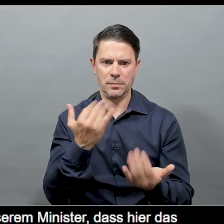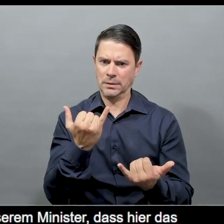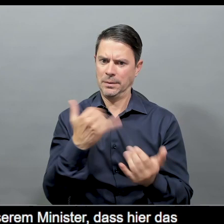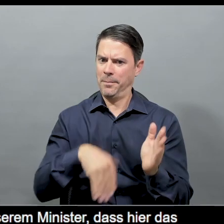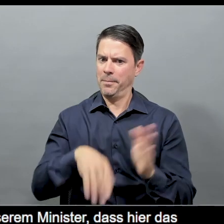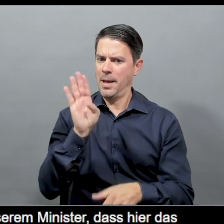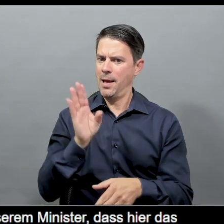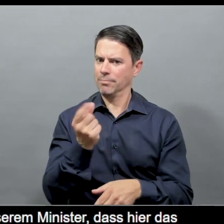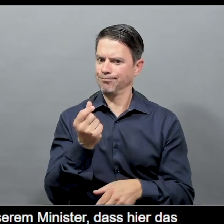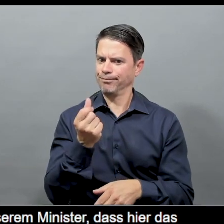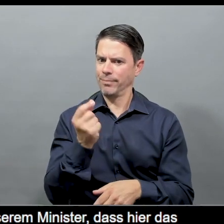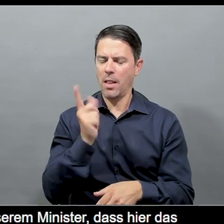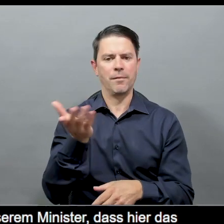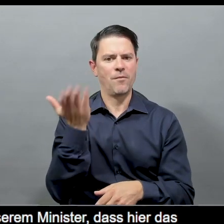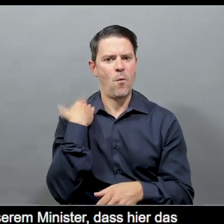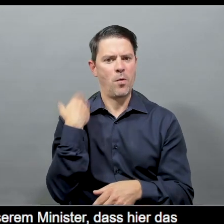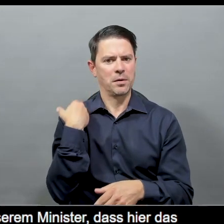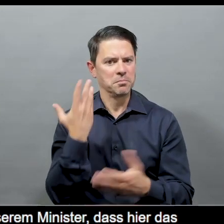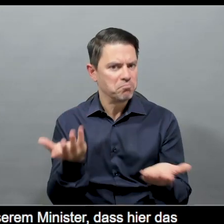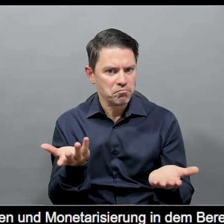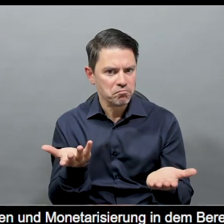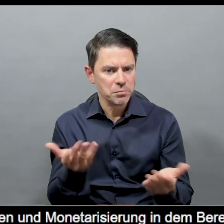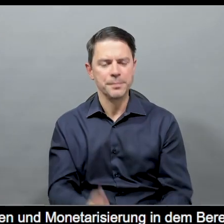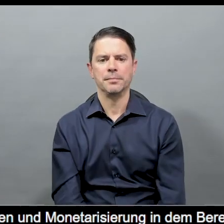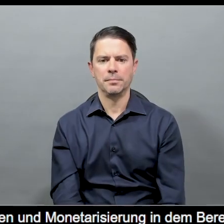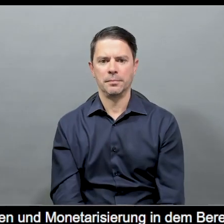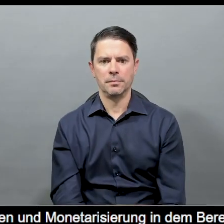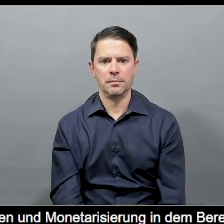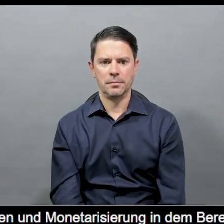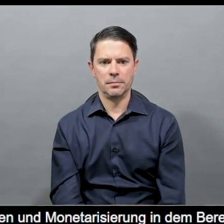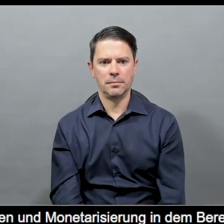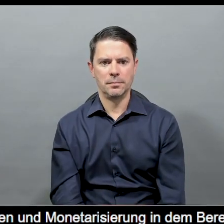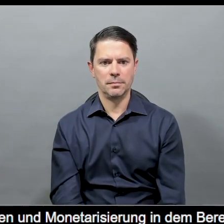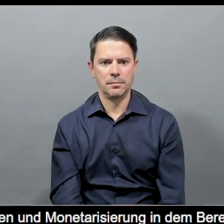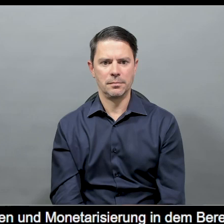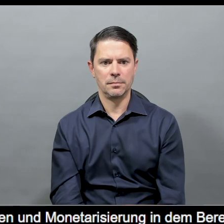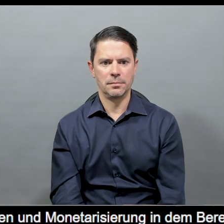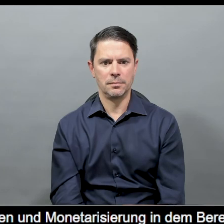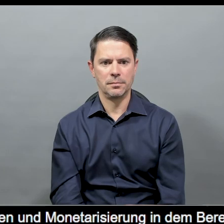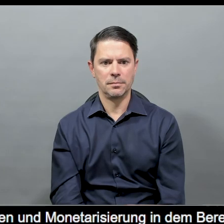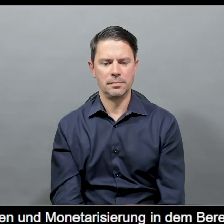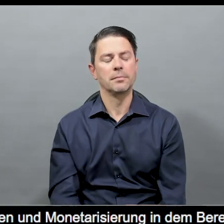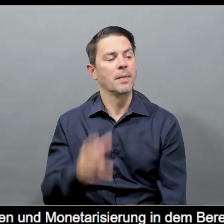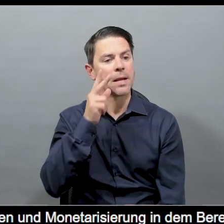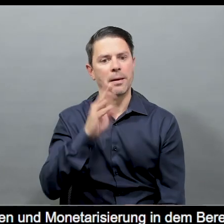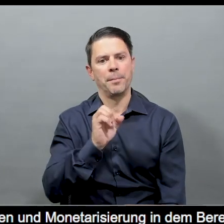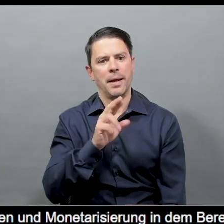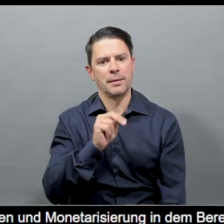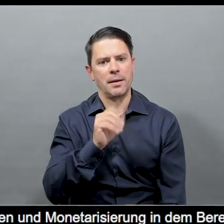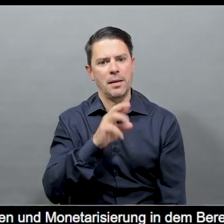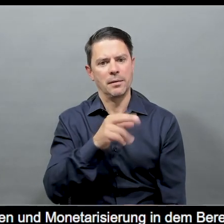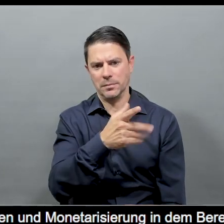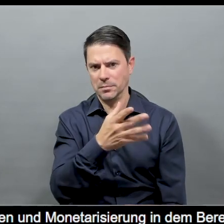Also zum Zeitplan oder zur Zeitachse wird vielleicht der Christian Bernreiter besser sprechen. Nicht, dass meine Erwartungen hier